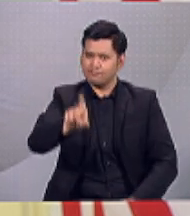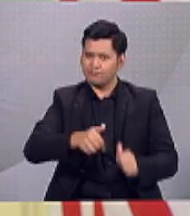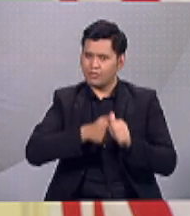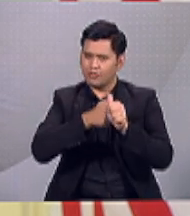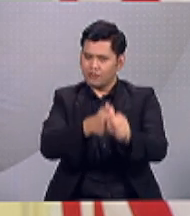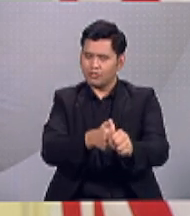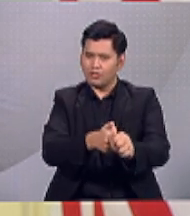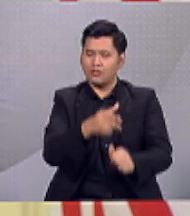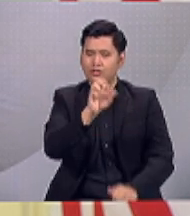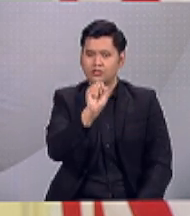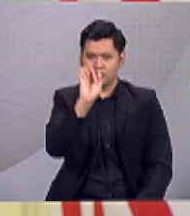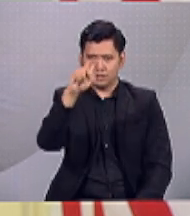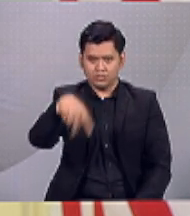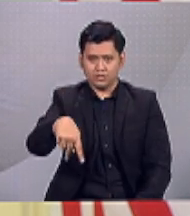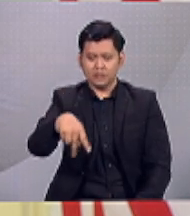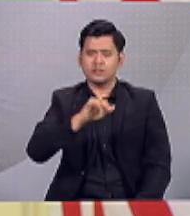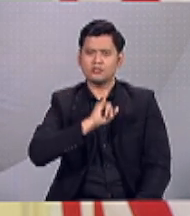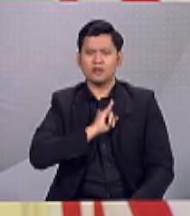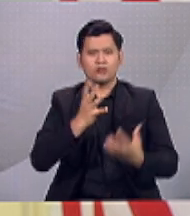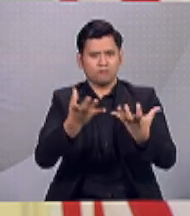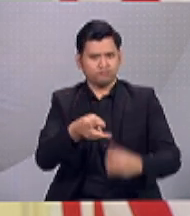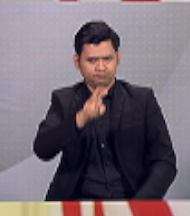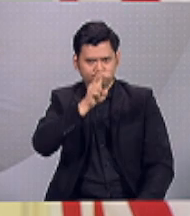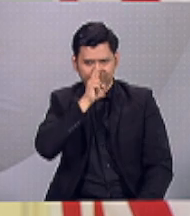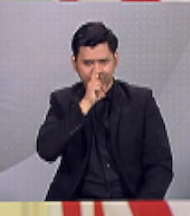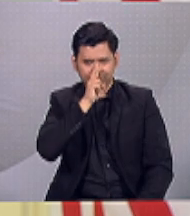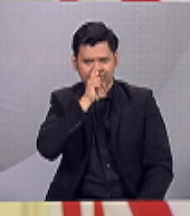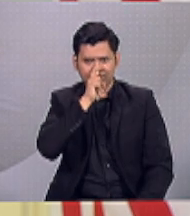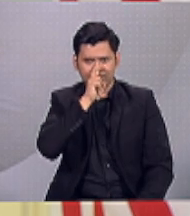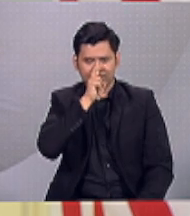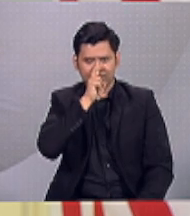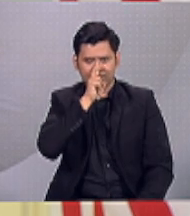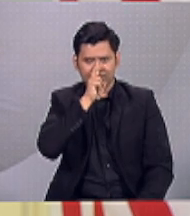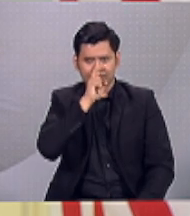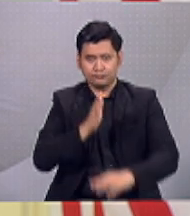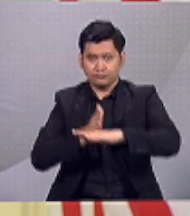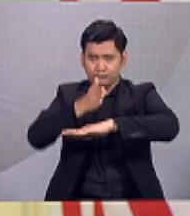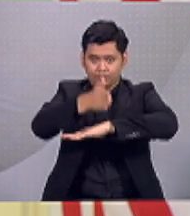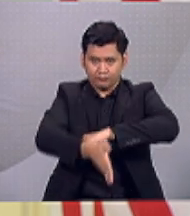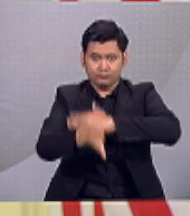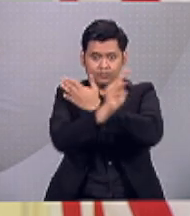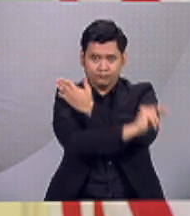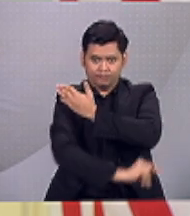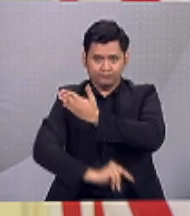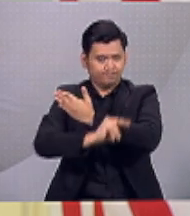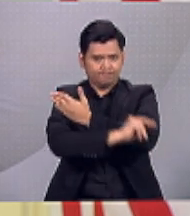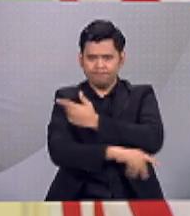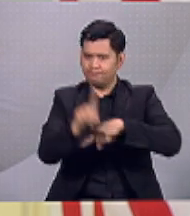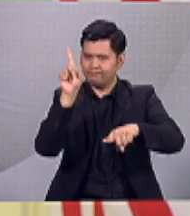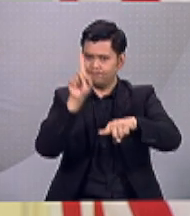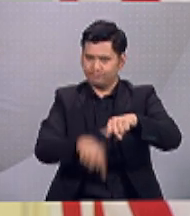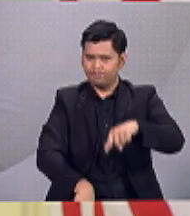SOP dan sekali lagi saya ingin tegaskan bahawa rentas negeri masih